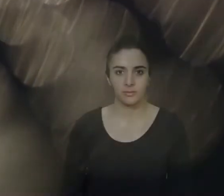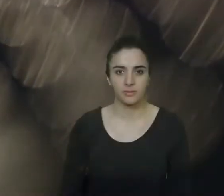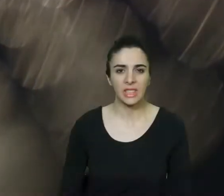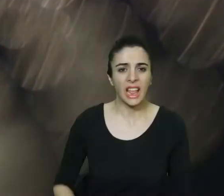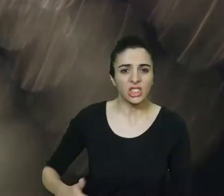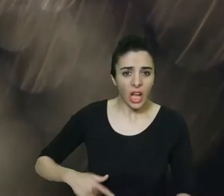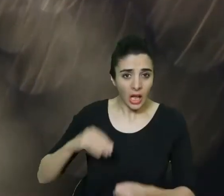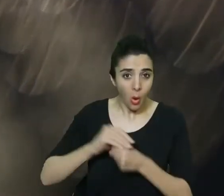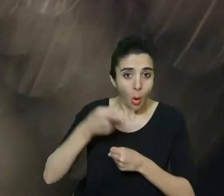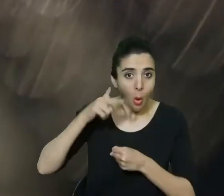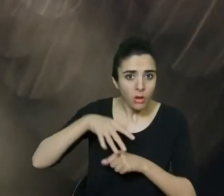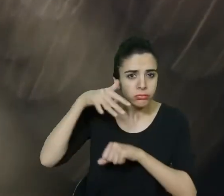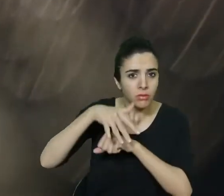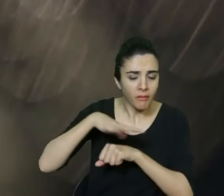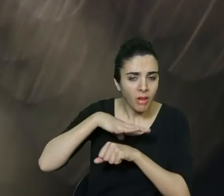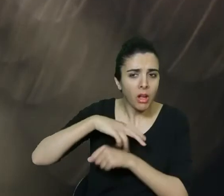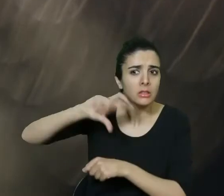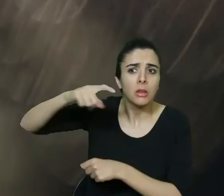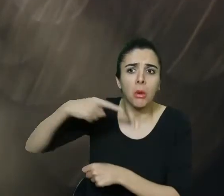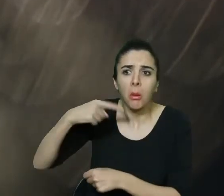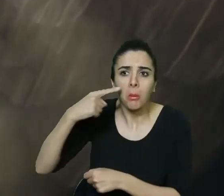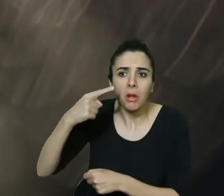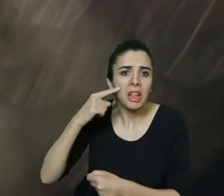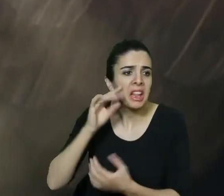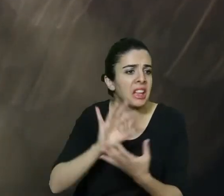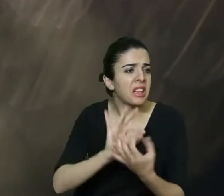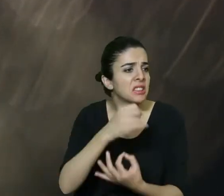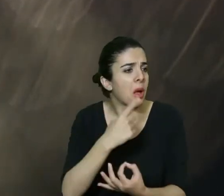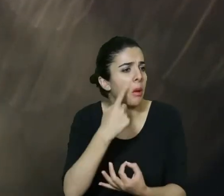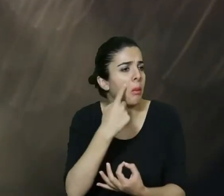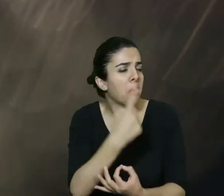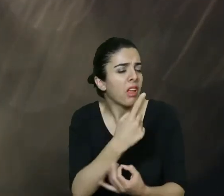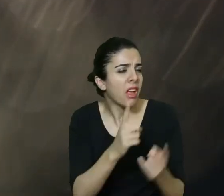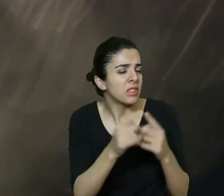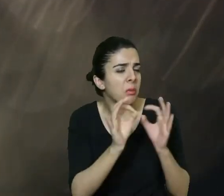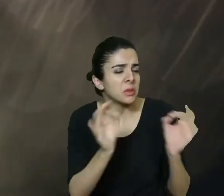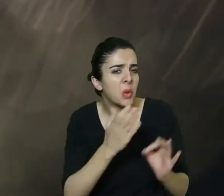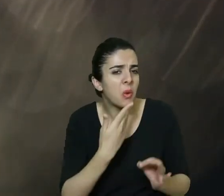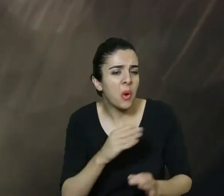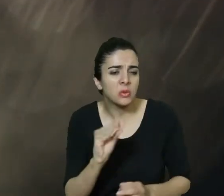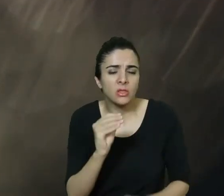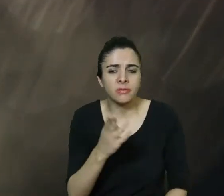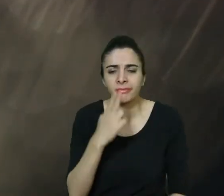Ciğerlerde ölüm akar, çeşme, insan hesapsız çocuk üfürük.